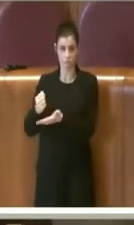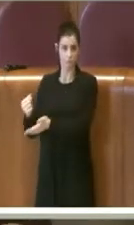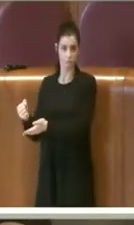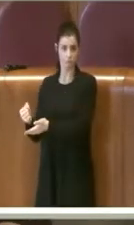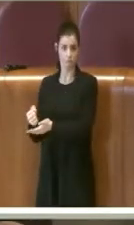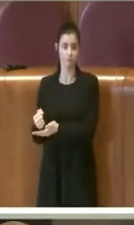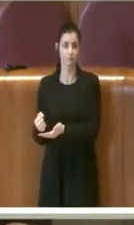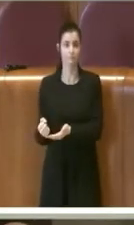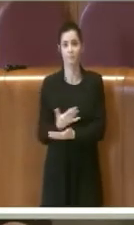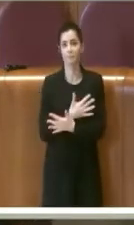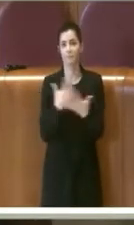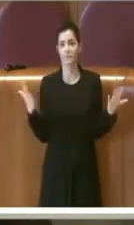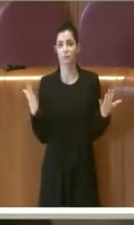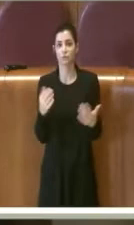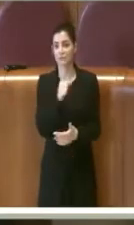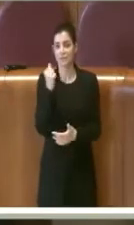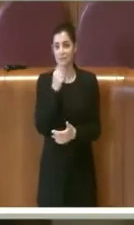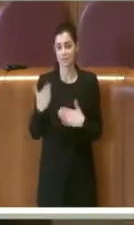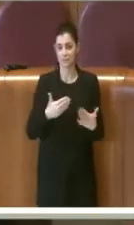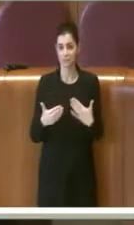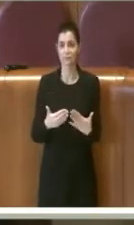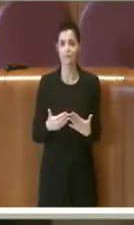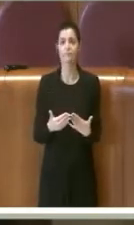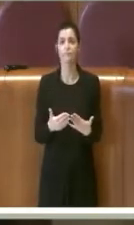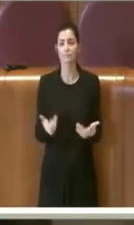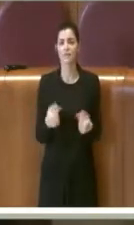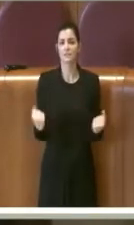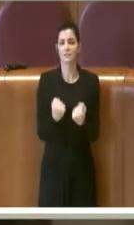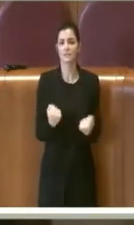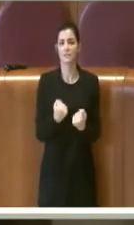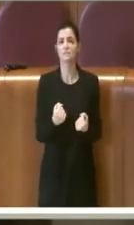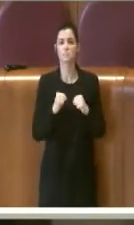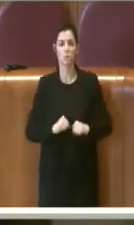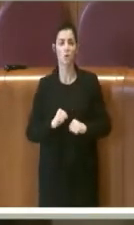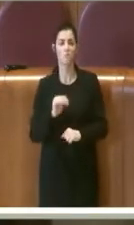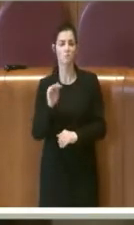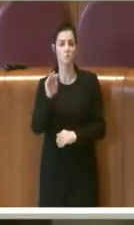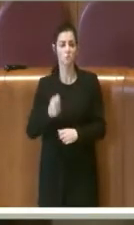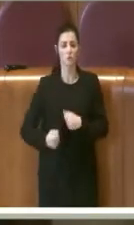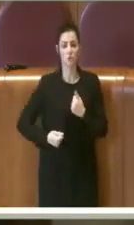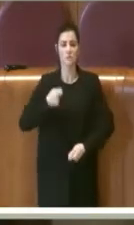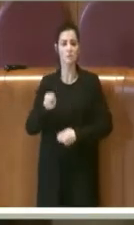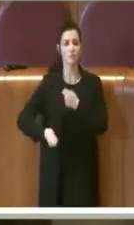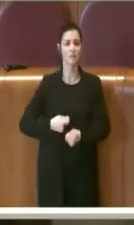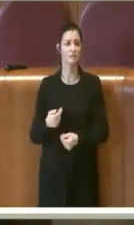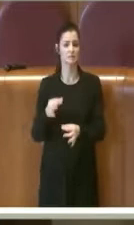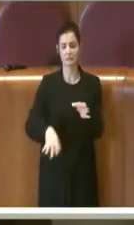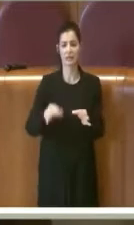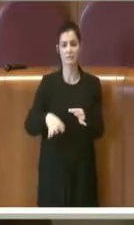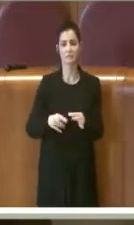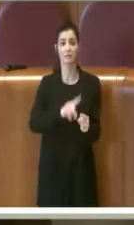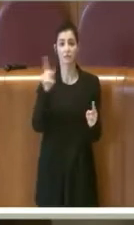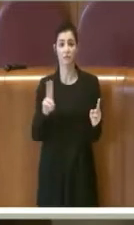generalmente a maggiore impatto, e servizi quindi che possono poi andare a spendere velocemente entro il